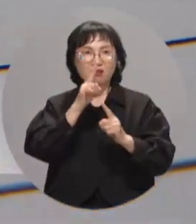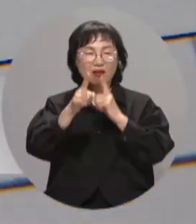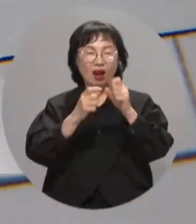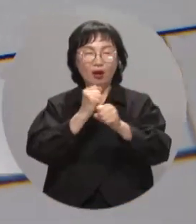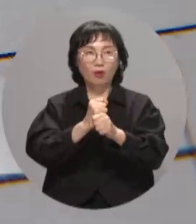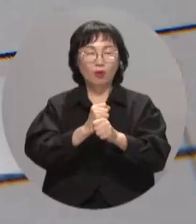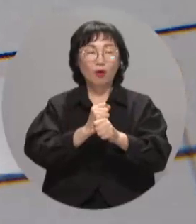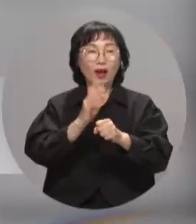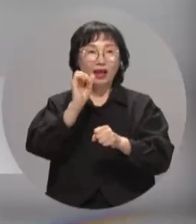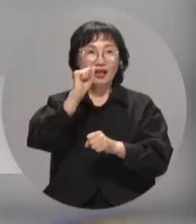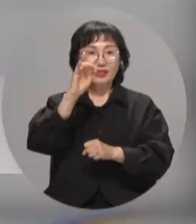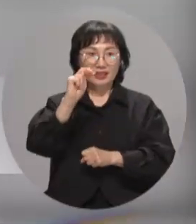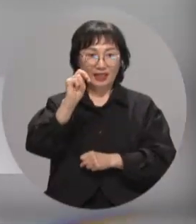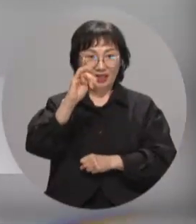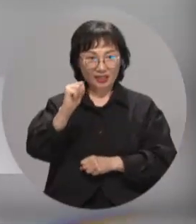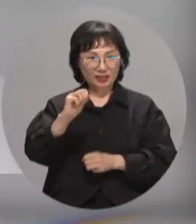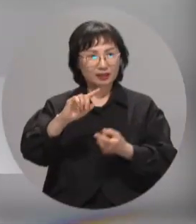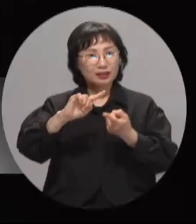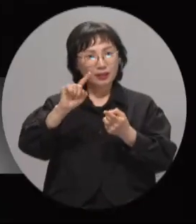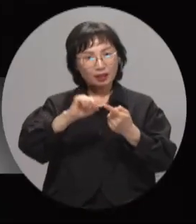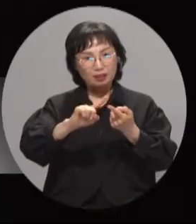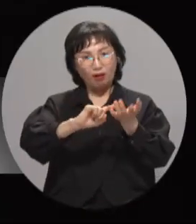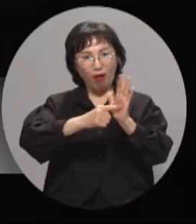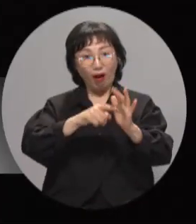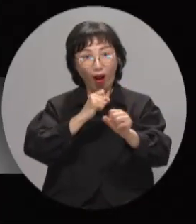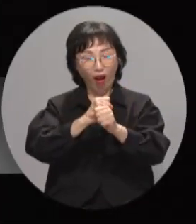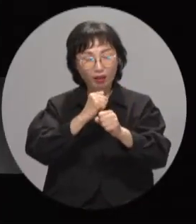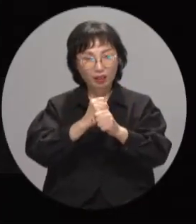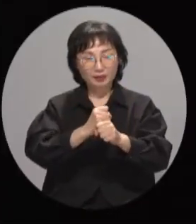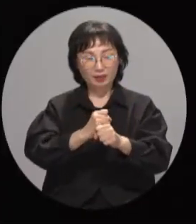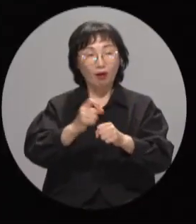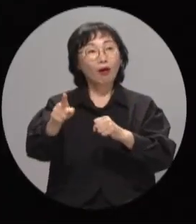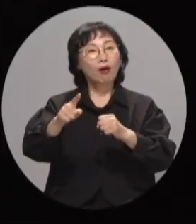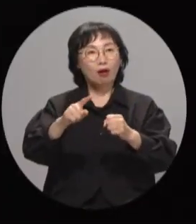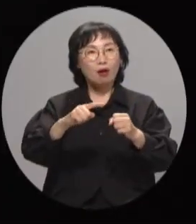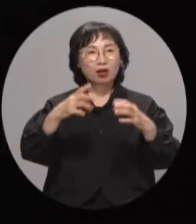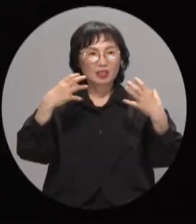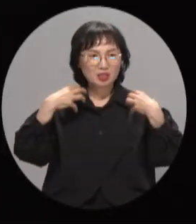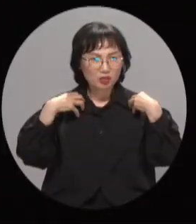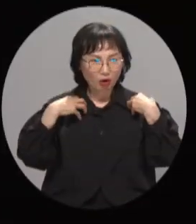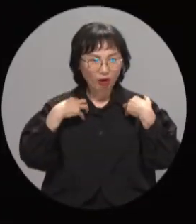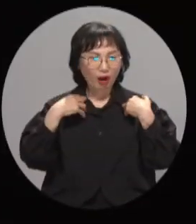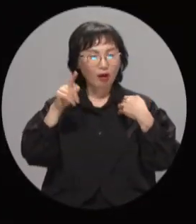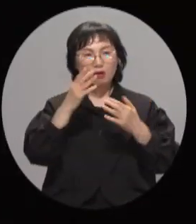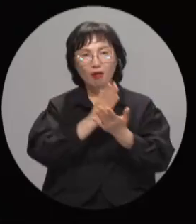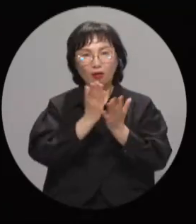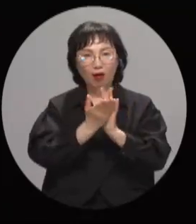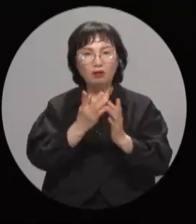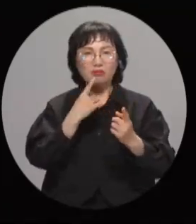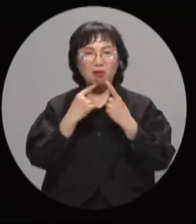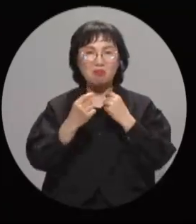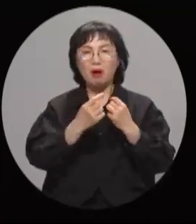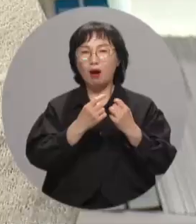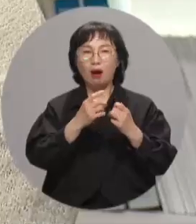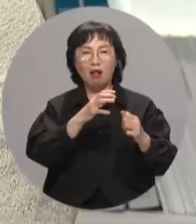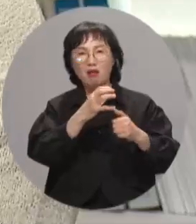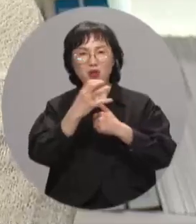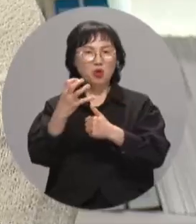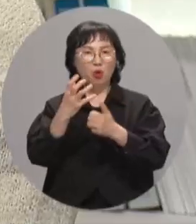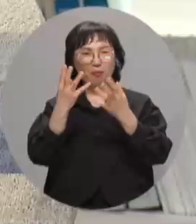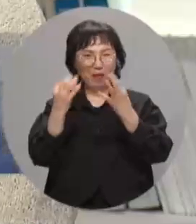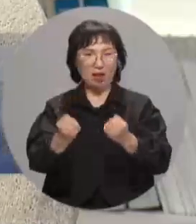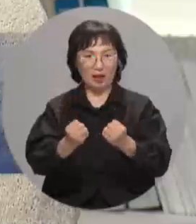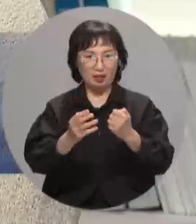SNS 퍼나르는 방식을 통해 지자체의 영향력을 행사하는 등 악용될 여지는 여전합니다 홍보비를